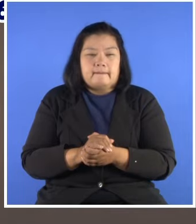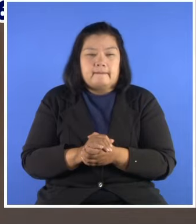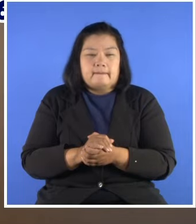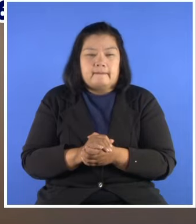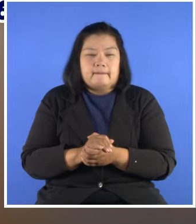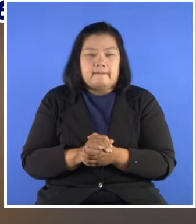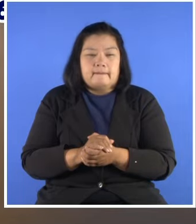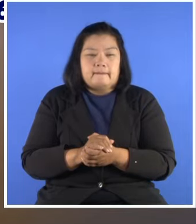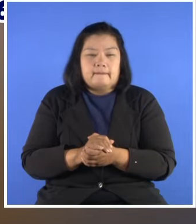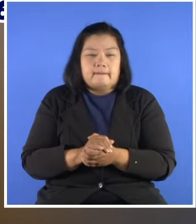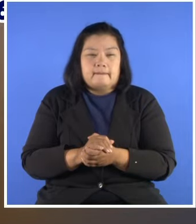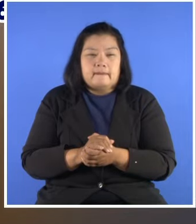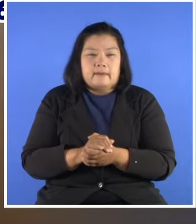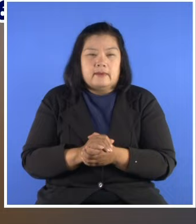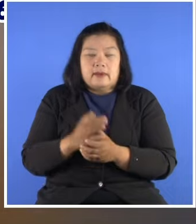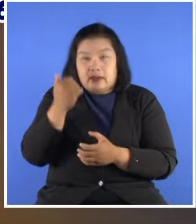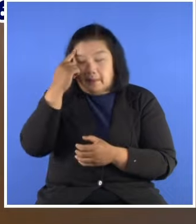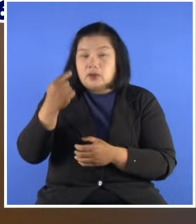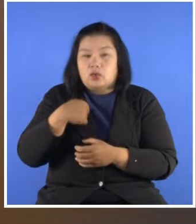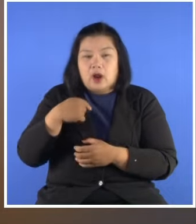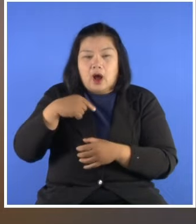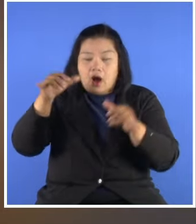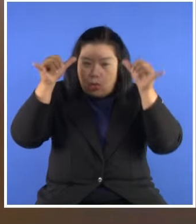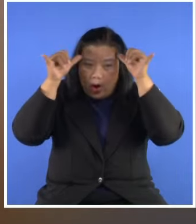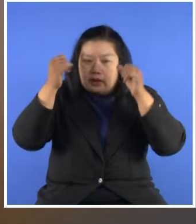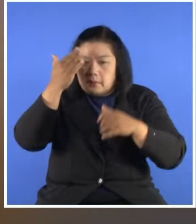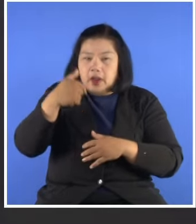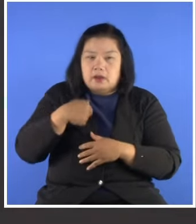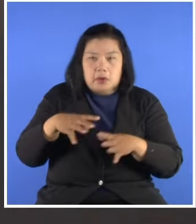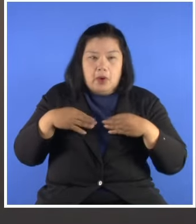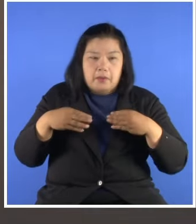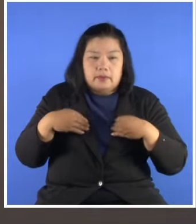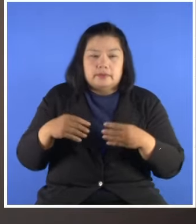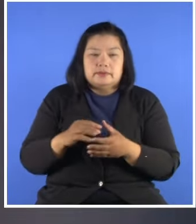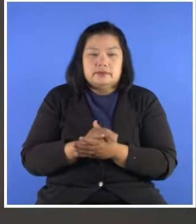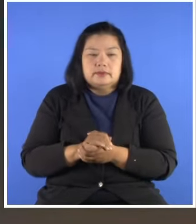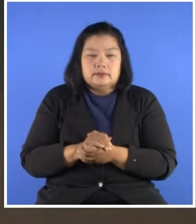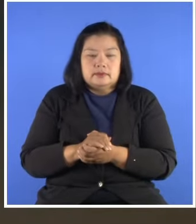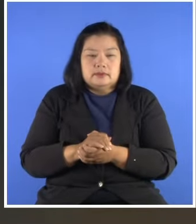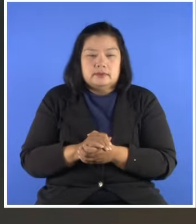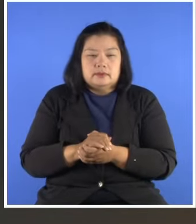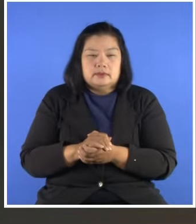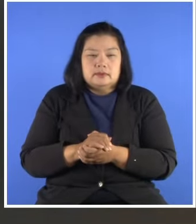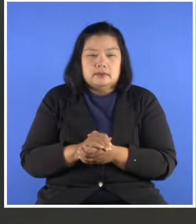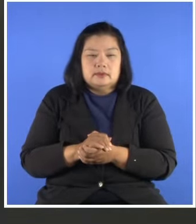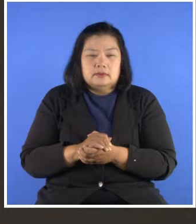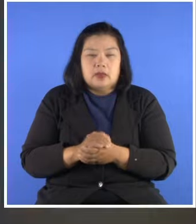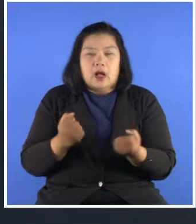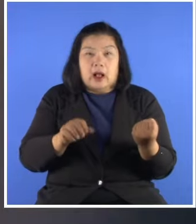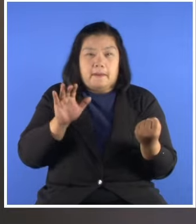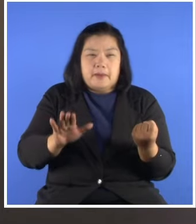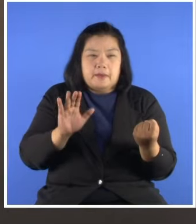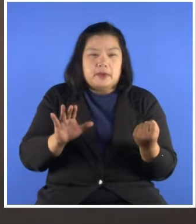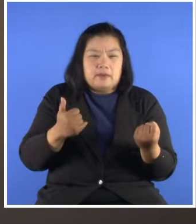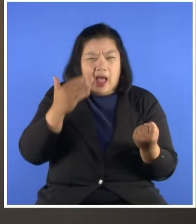ใ ช่เลี้ยวใช่ต้องด่าพี่ว่าขับรถไฟควายอะพี่ไม่ชอบพี่ก็บอกพี่ก็แค่บีบแต่แล้วพูดทำไม ฮั